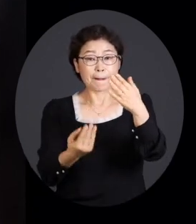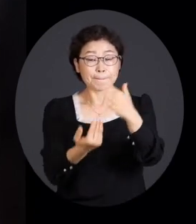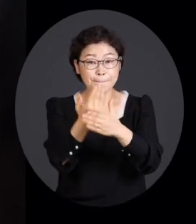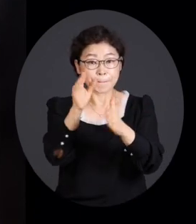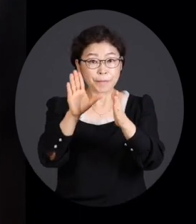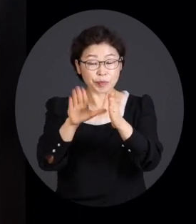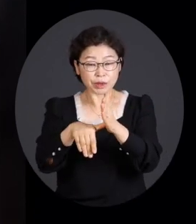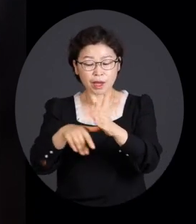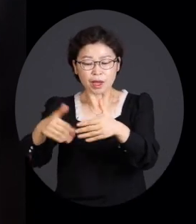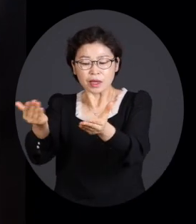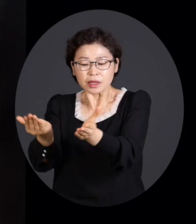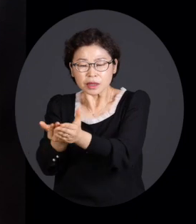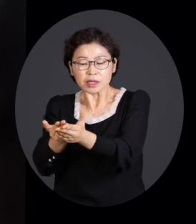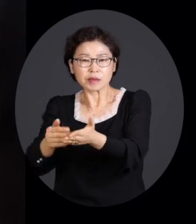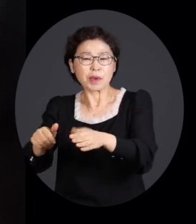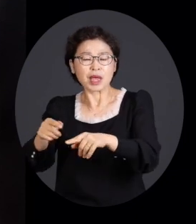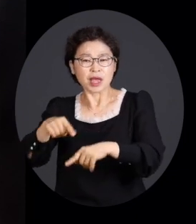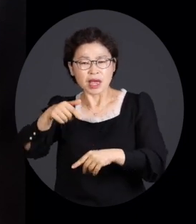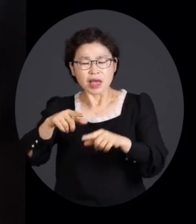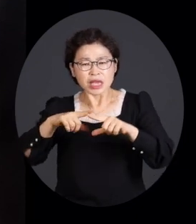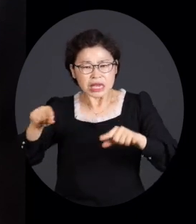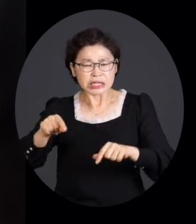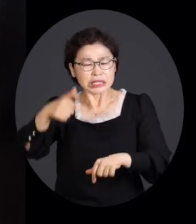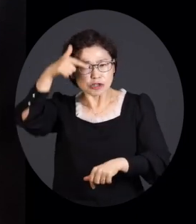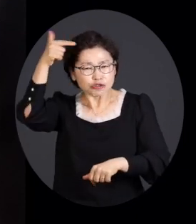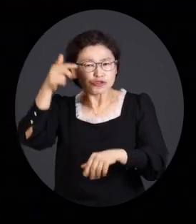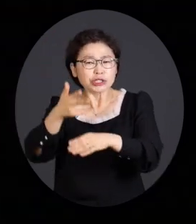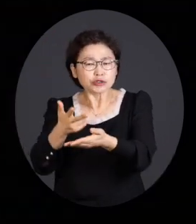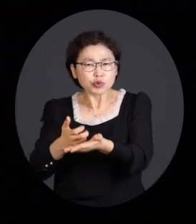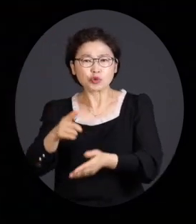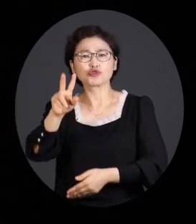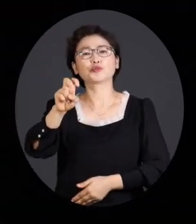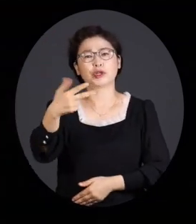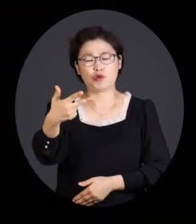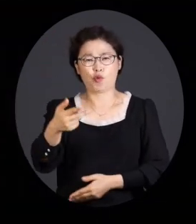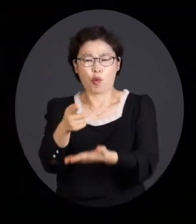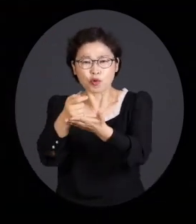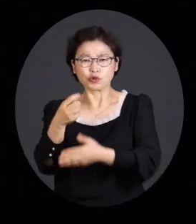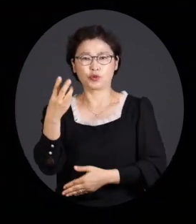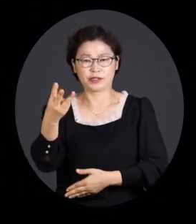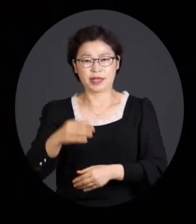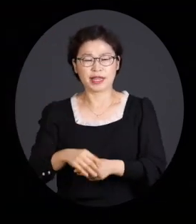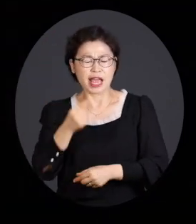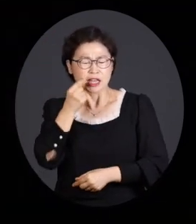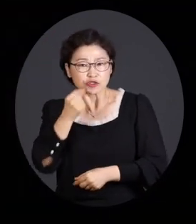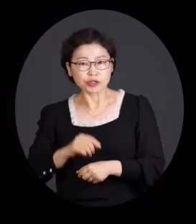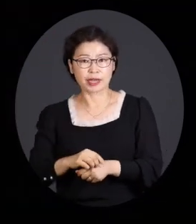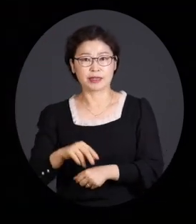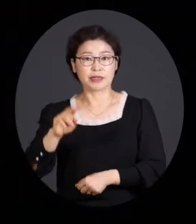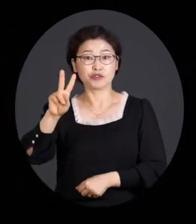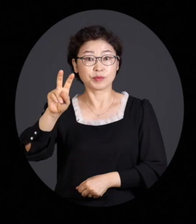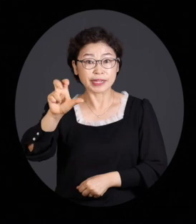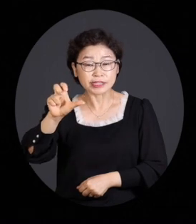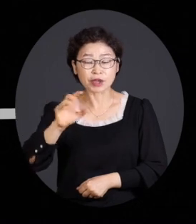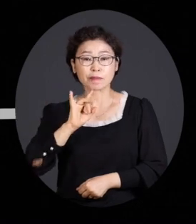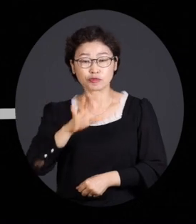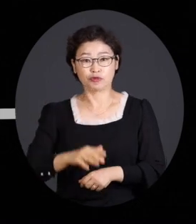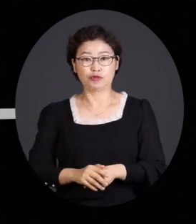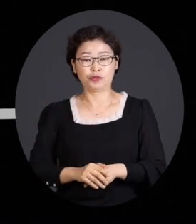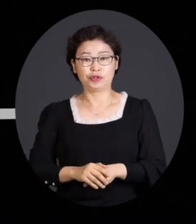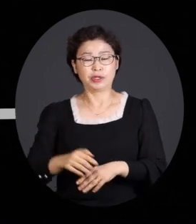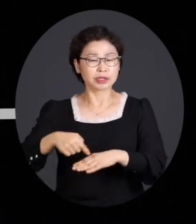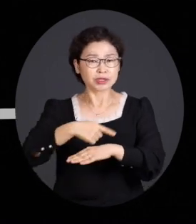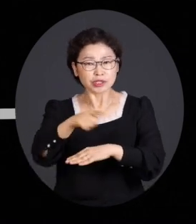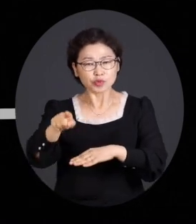당시 무장대 무기는요, 일제 구식총 27정, 권총 3정, 수류탄 25발이었고